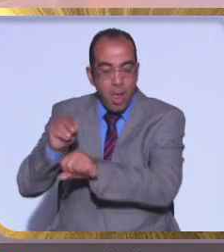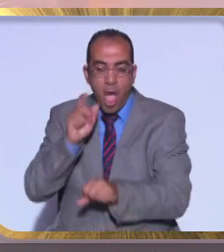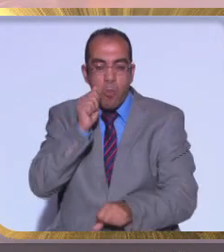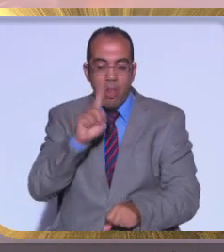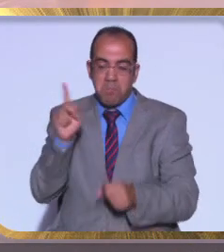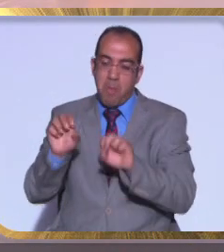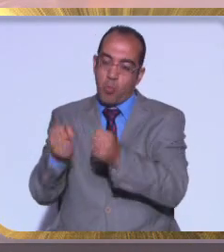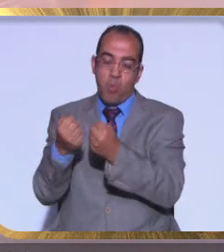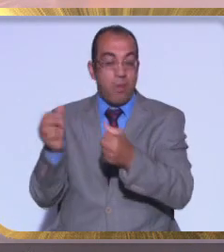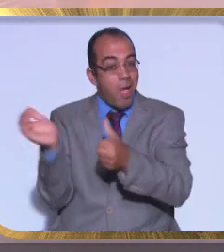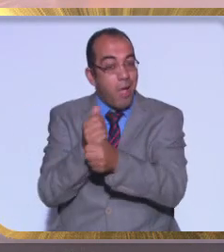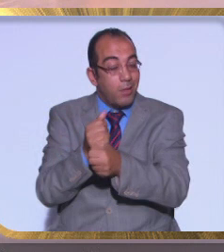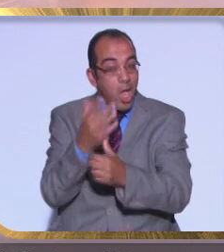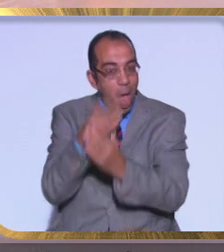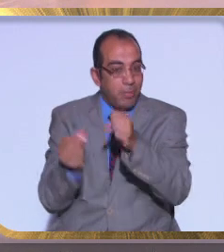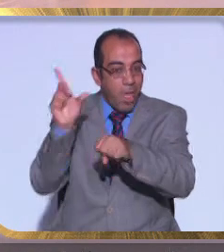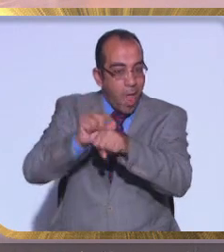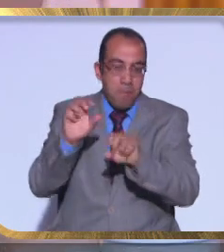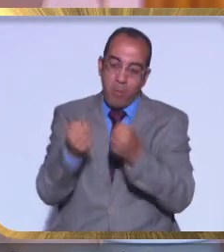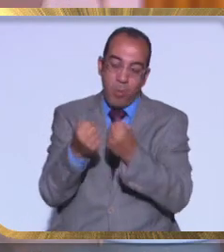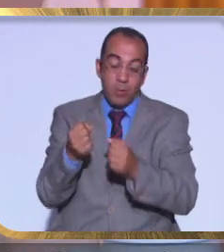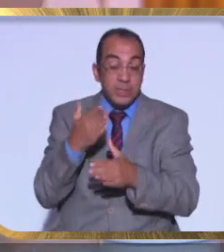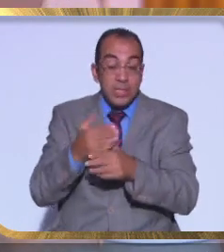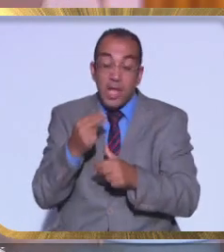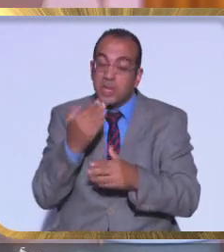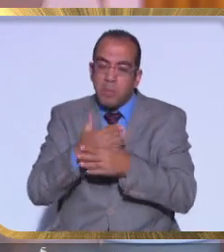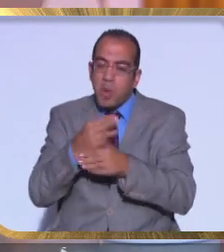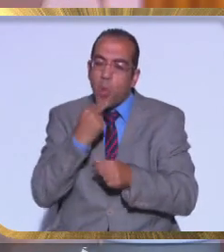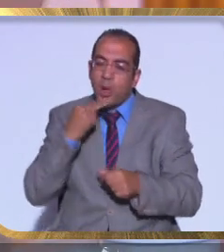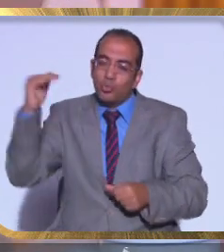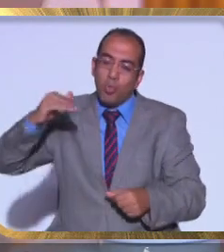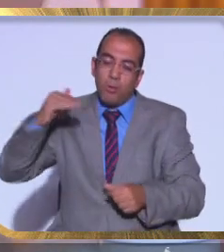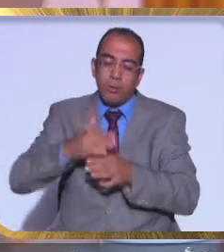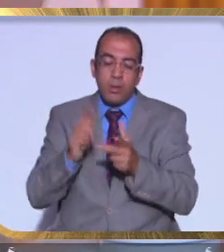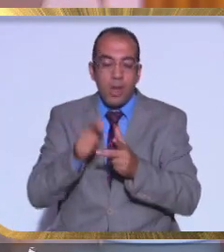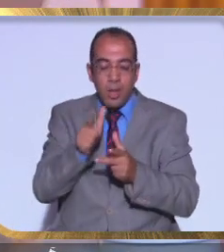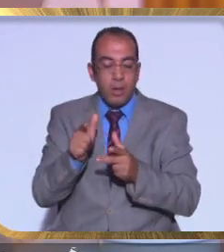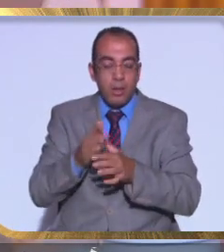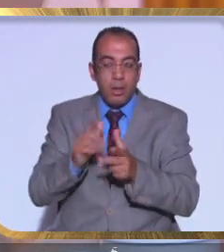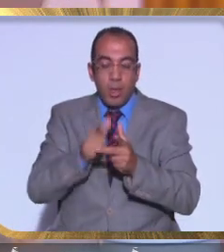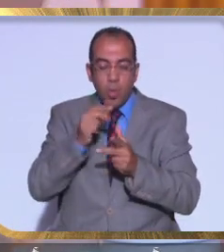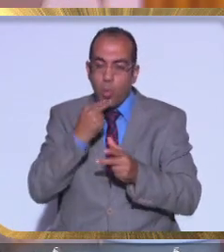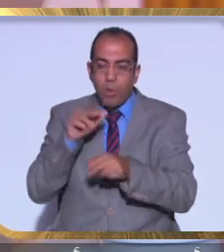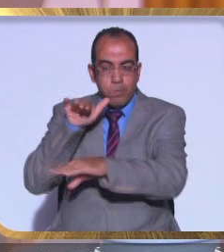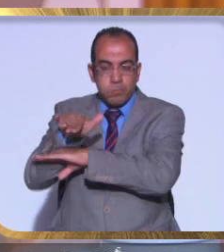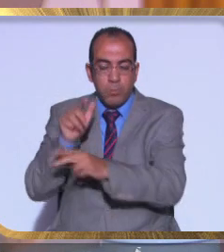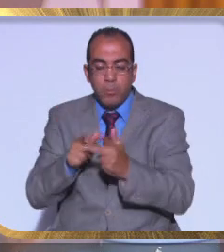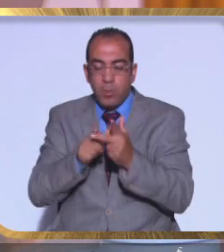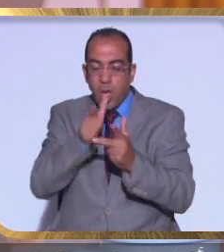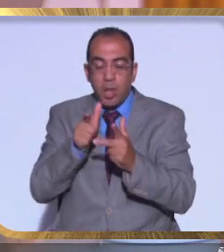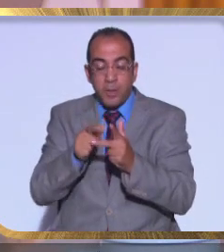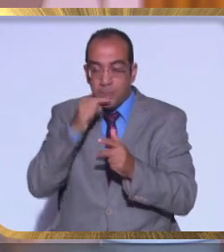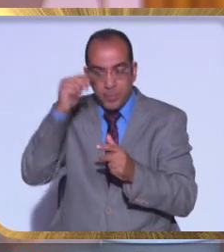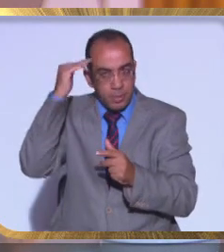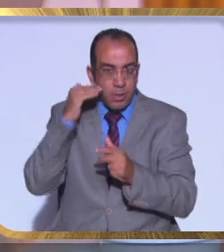والدك بإنه ما تتجوزيهوش. طبعا الوصية دي غير واجبة، يعني هذه الوصية لو كانت كما قالت الست